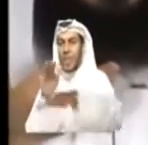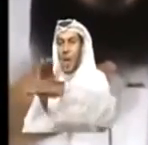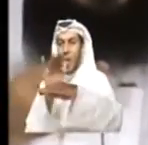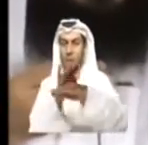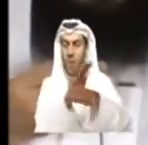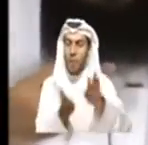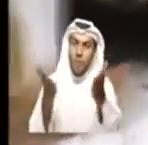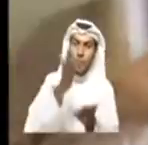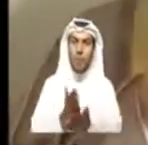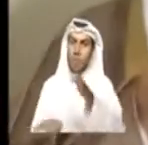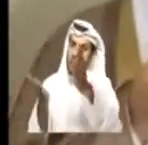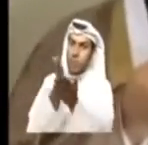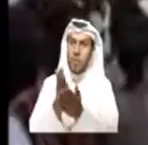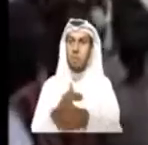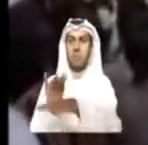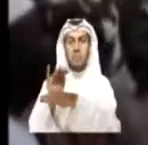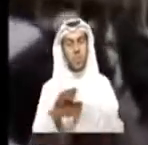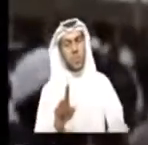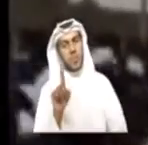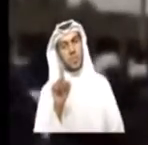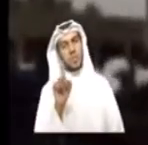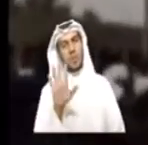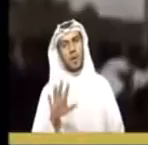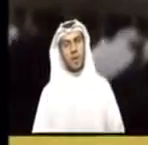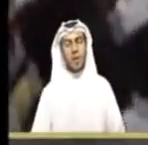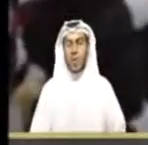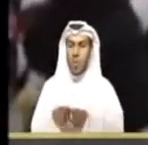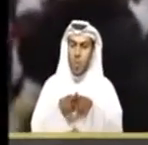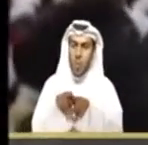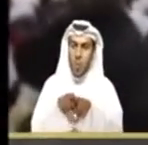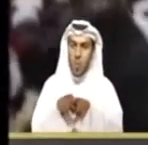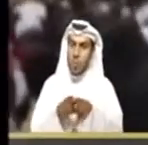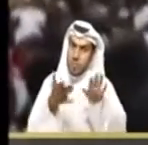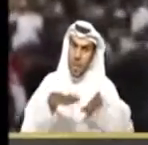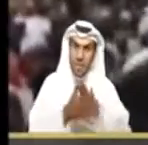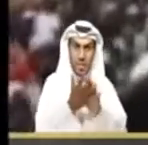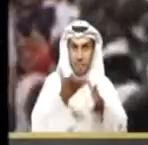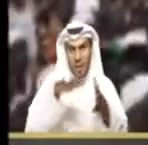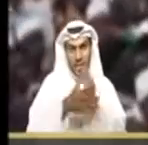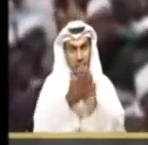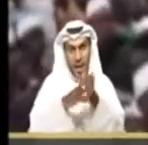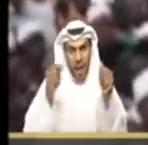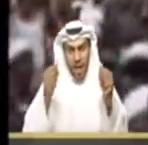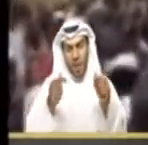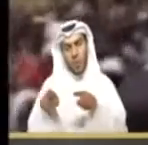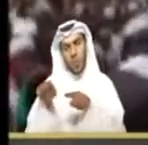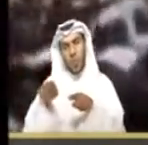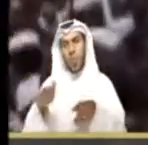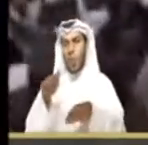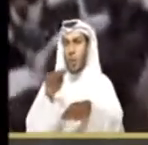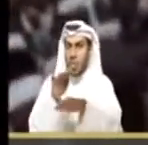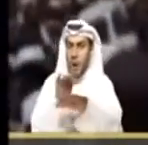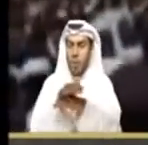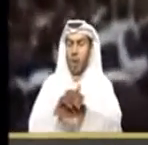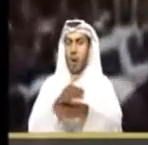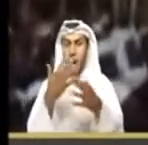العطرة، تاركين الرأي من بعدهم لإخوانهم وتلاميذهم لاستكمال مسيرة الكويت الخير مركز العمل الإنساني.